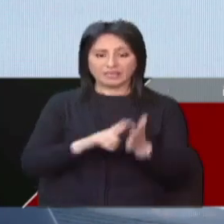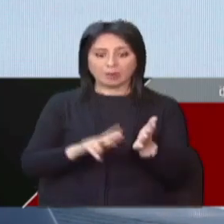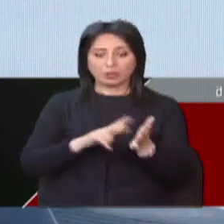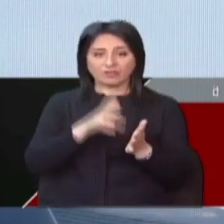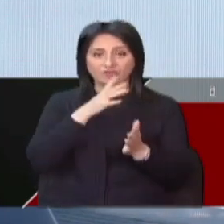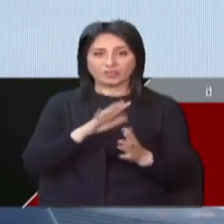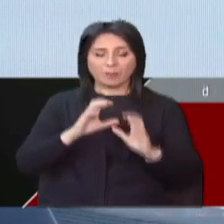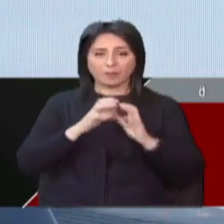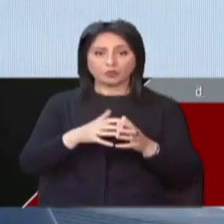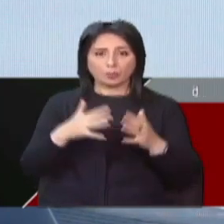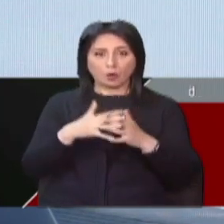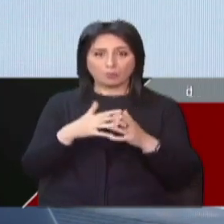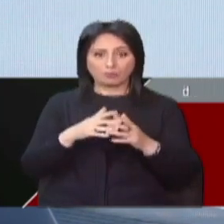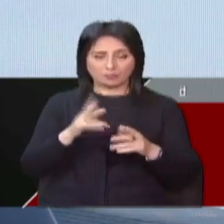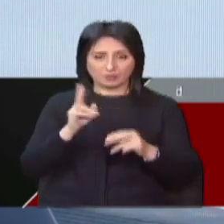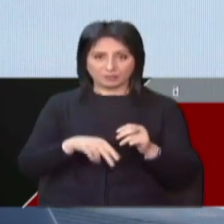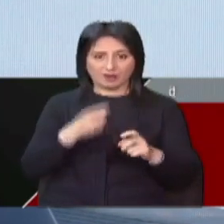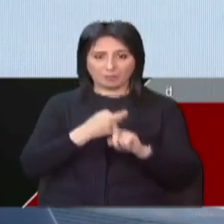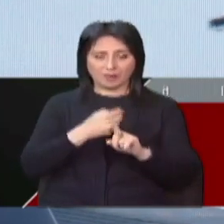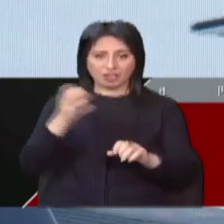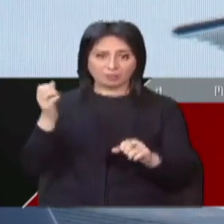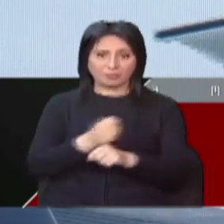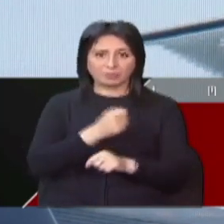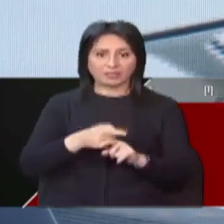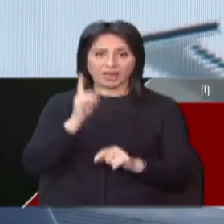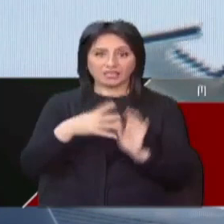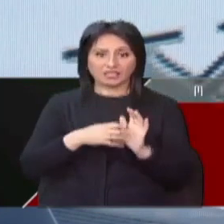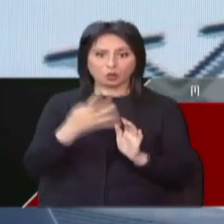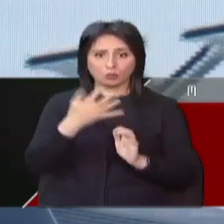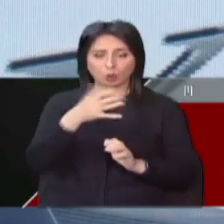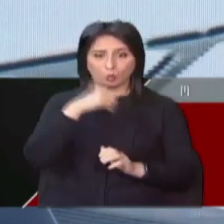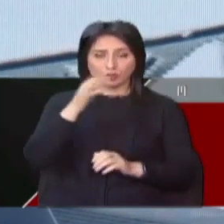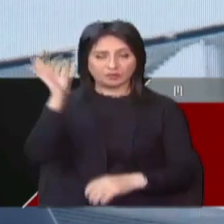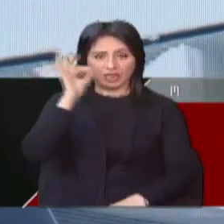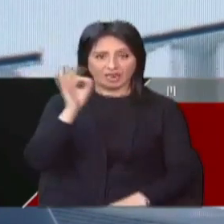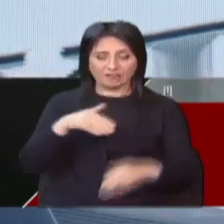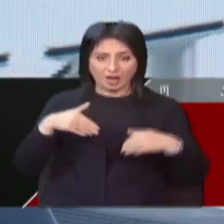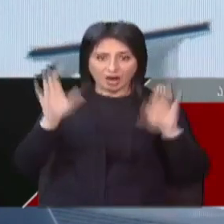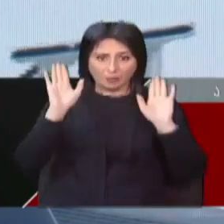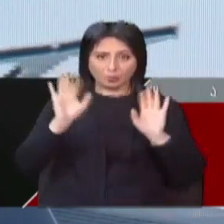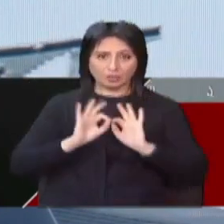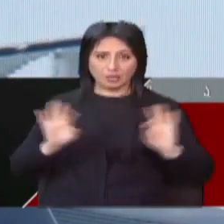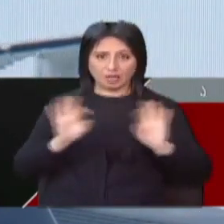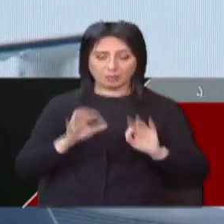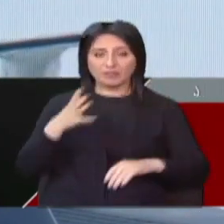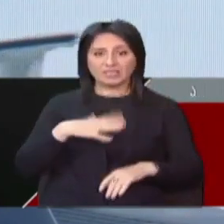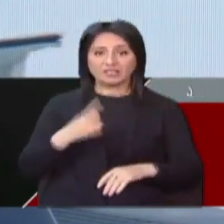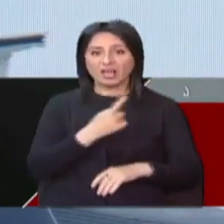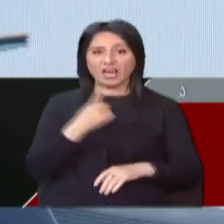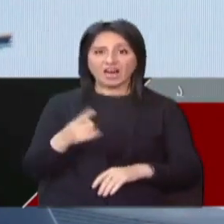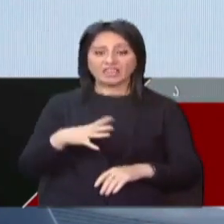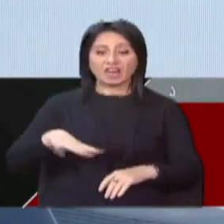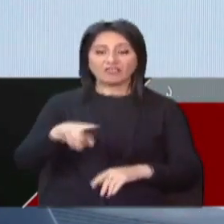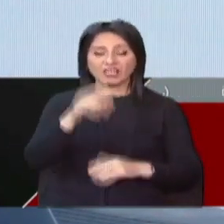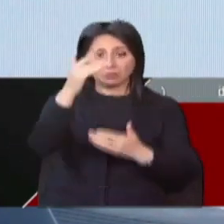68 წელი მეორე მსოფლიო ომის დასრულებიდან და ფაშიზმზე გამარჯვებიდან 1945 წელს გერმანიამ კაპიტულაცია გამოაცხადა. საქართველო ერთ-ერთია იმ